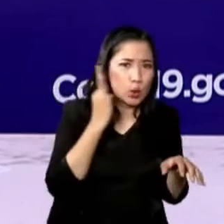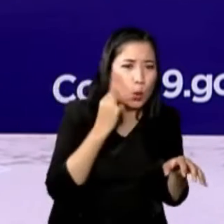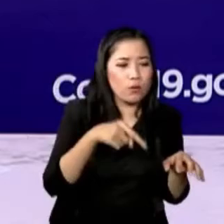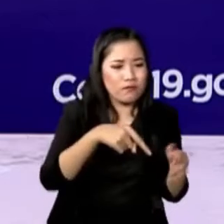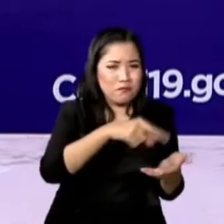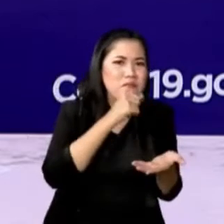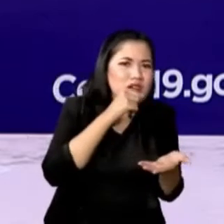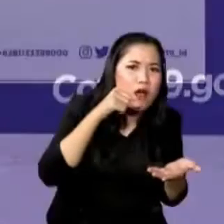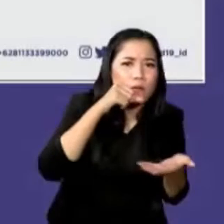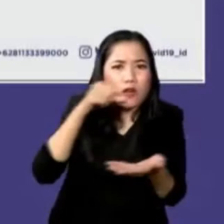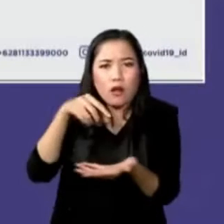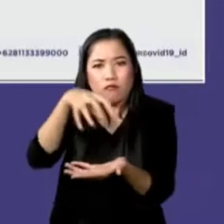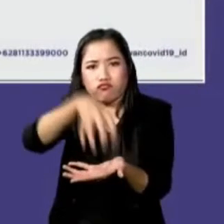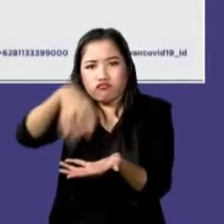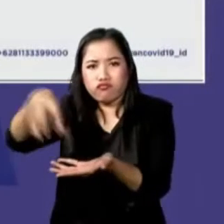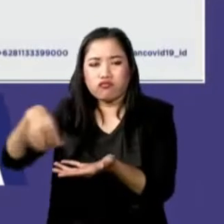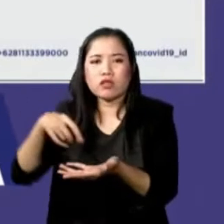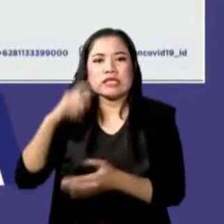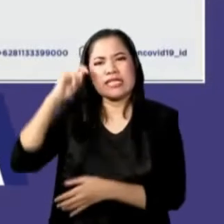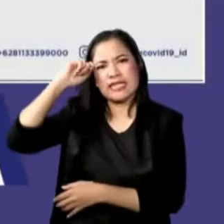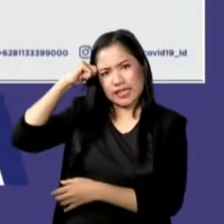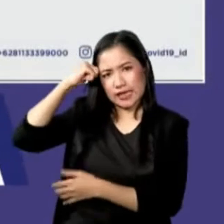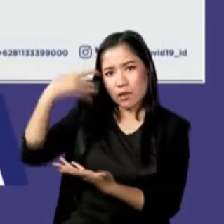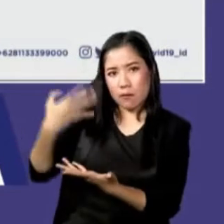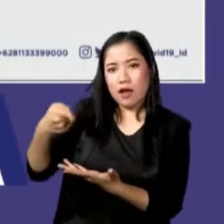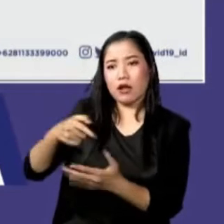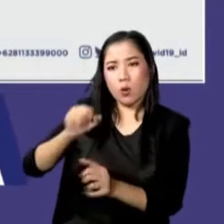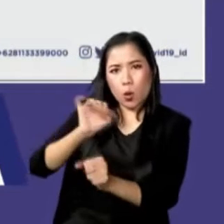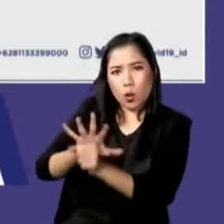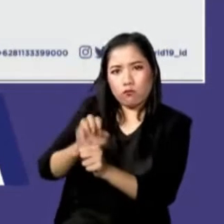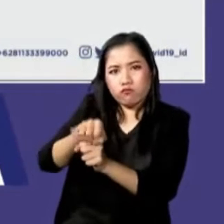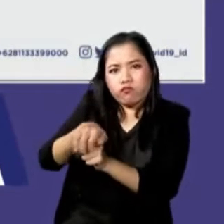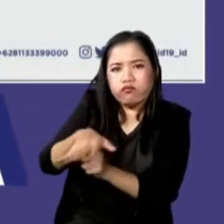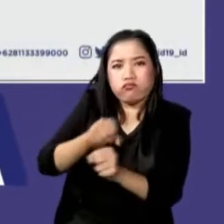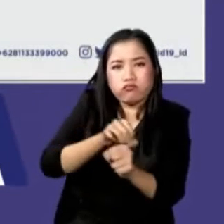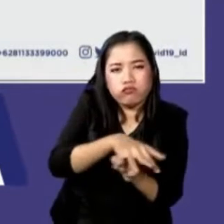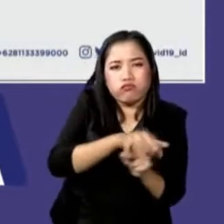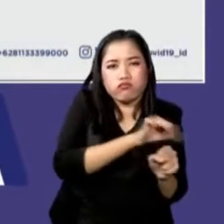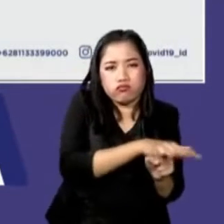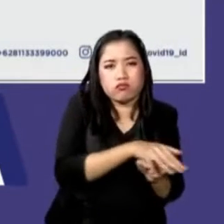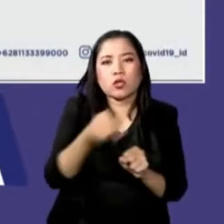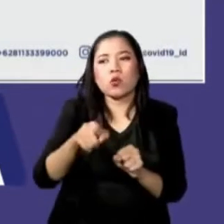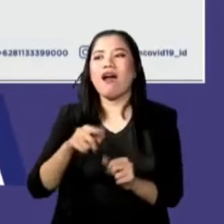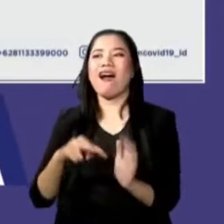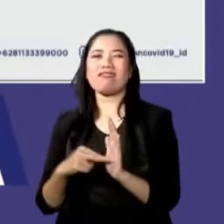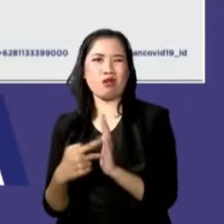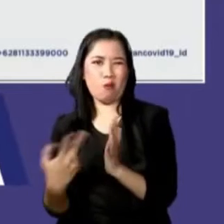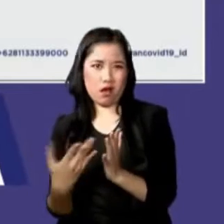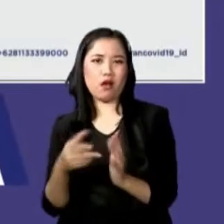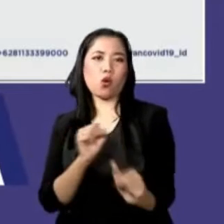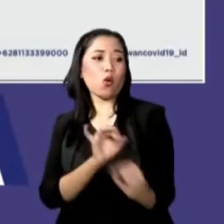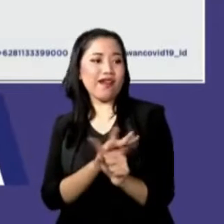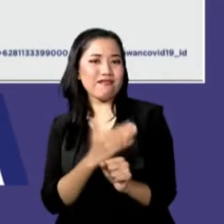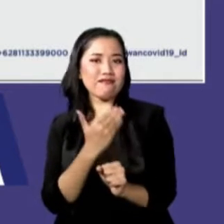di Indonesia. Ingatlah, semakin tinggi risiko penularan, maka semakin dekat COVID-19 dari Anda